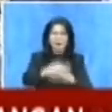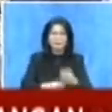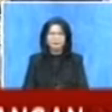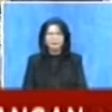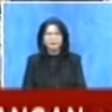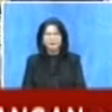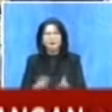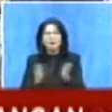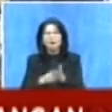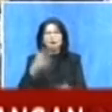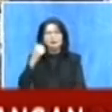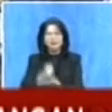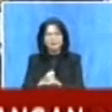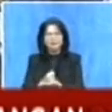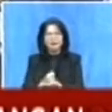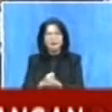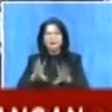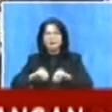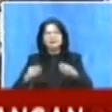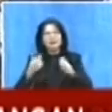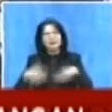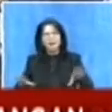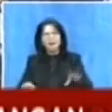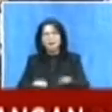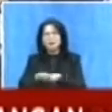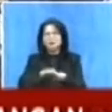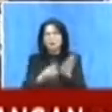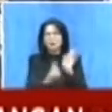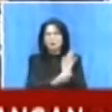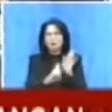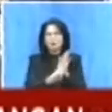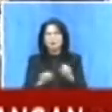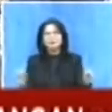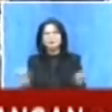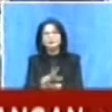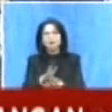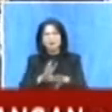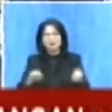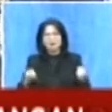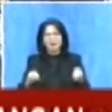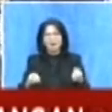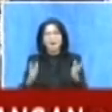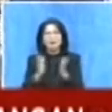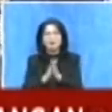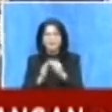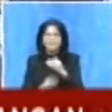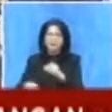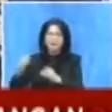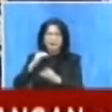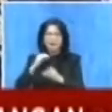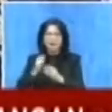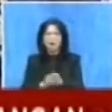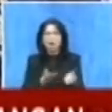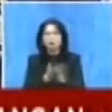jaminan kehilangan pekerjaan sesuai dengan Undang-Undang Cipta Kerja, serta peningkatan kualitas